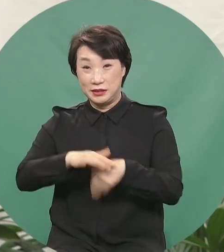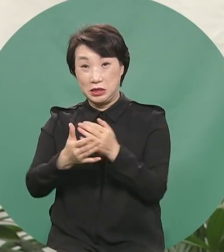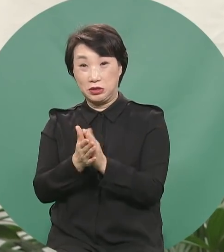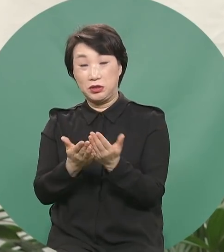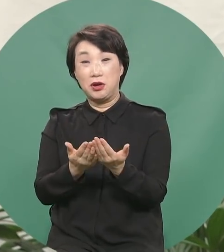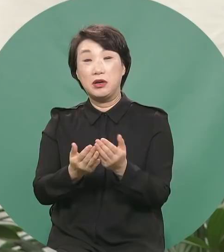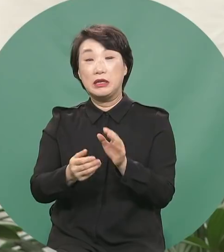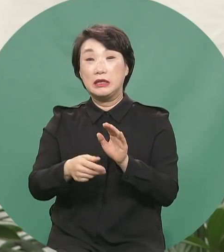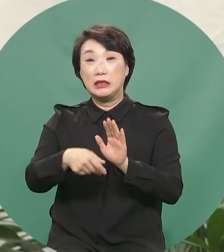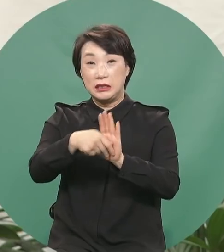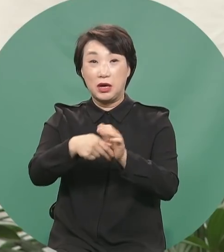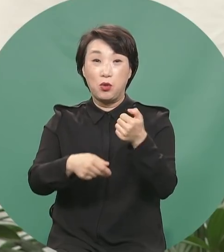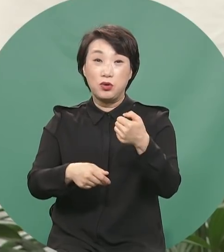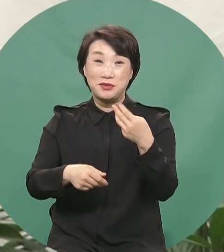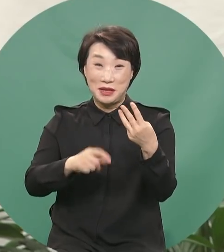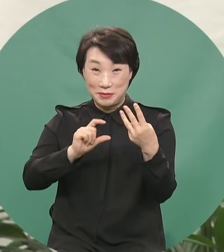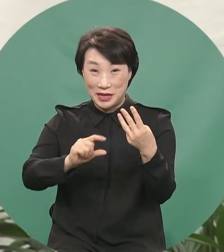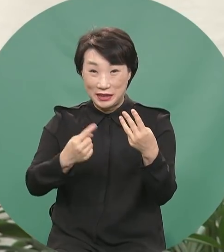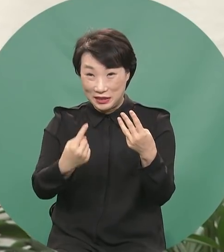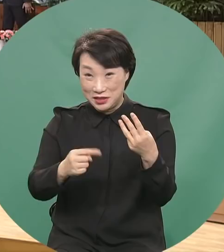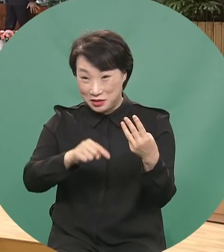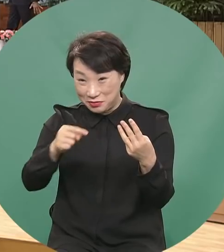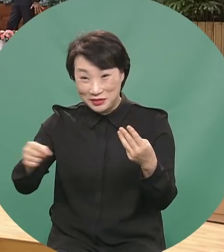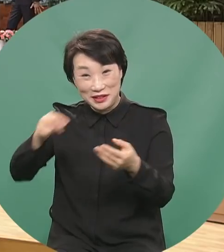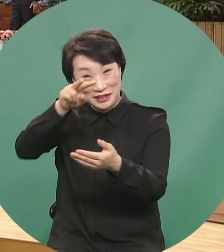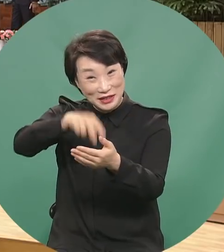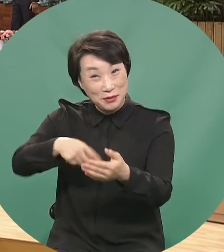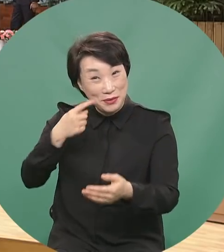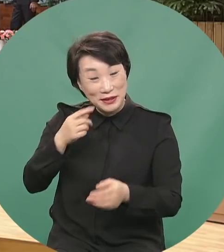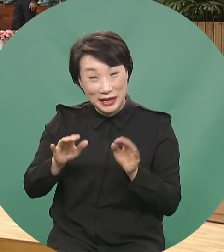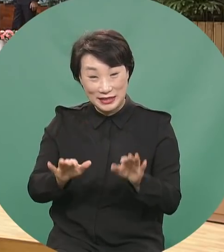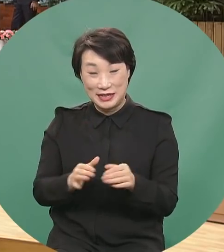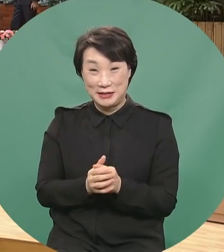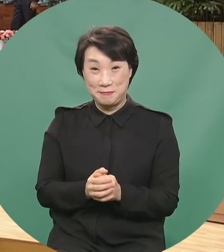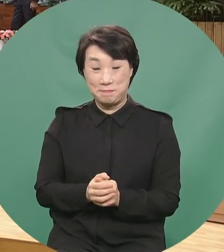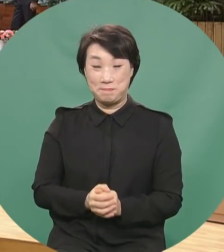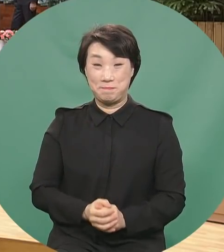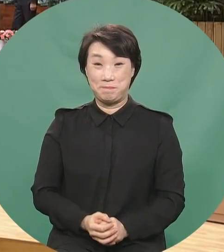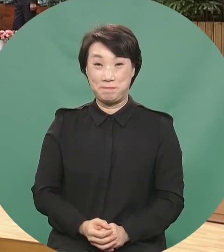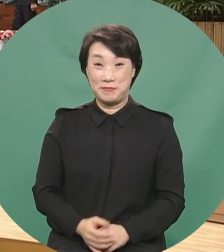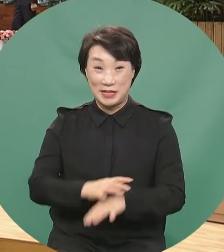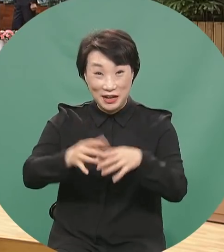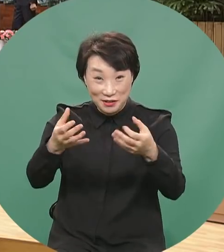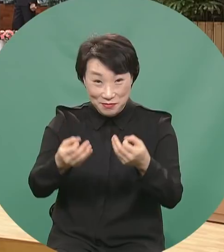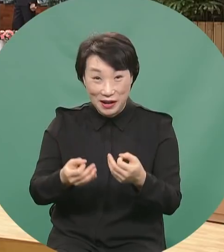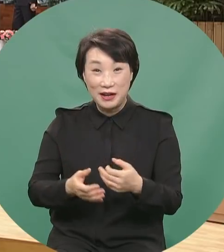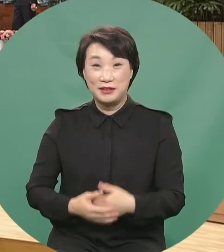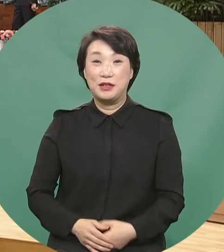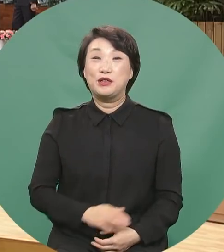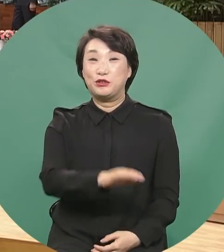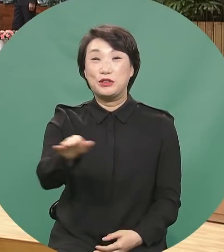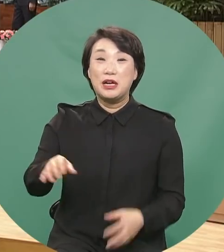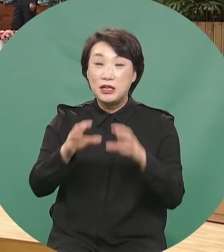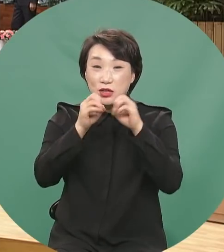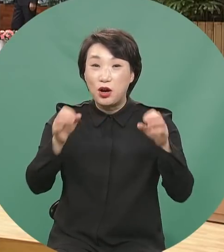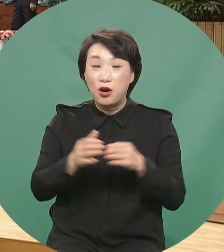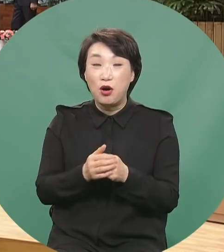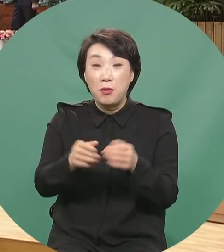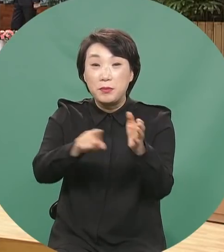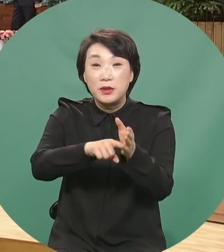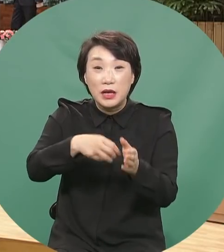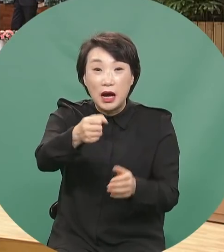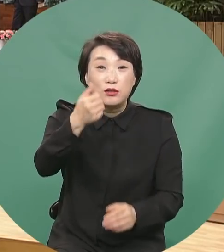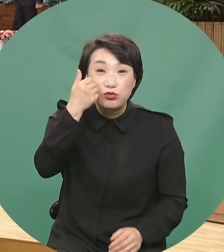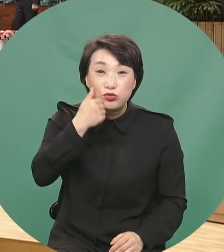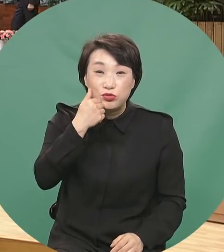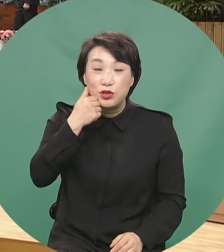53장 한번 1절부터 쭉 읽어봐요. 한번 잘 들어보세요. 우리의 전한 것을 누가